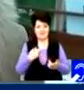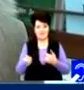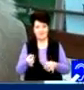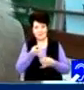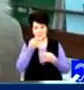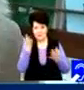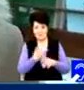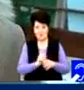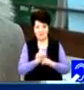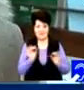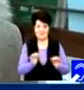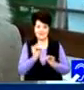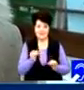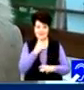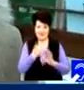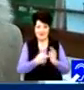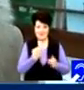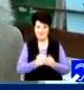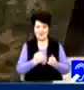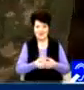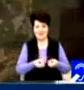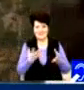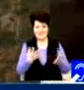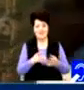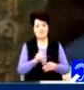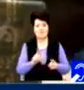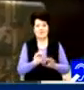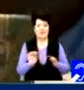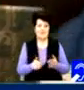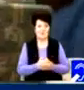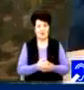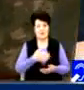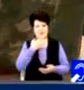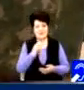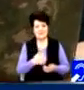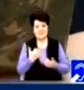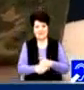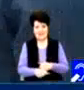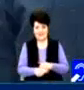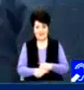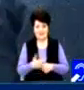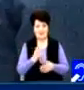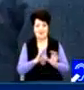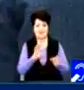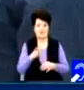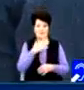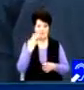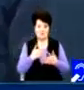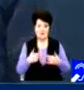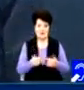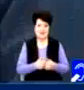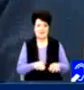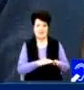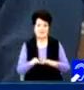culturale și este foarte interesant să aflu de fapt în fiecare zi ceva nou schimbul de experiență între studenți din diferite țări este asigurat de mai multe organizații la